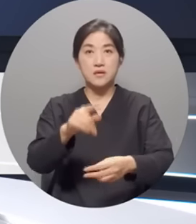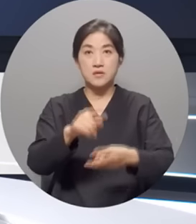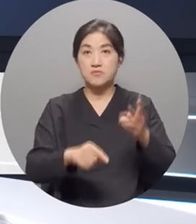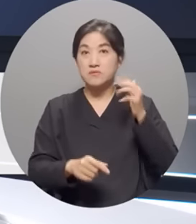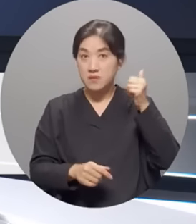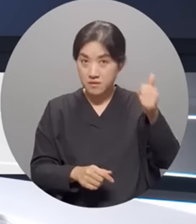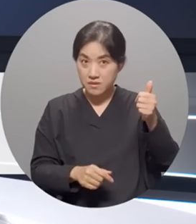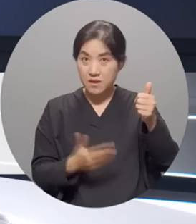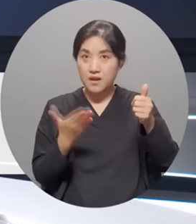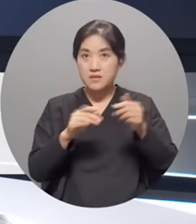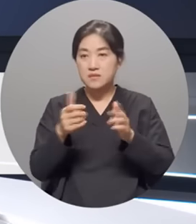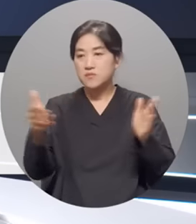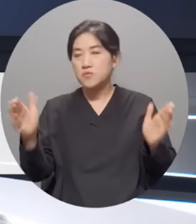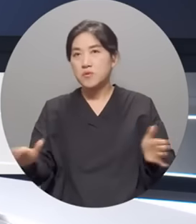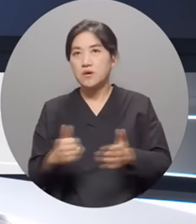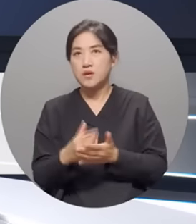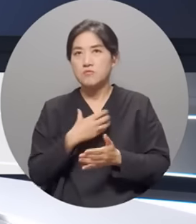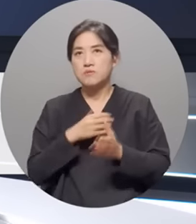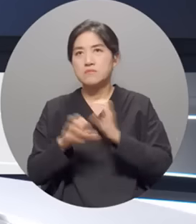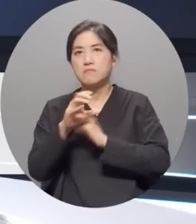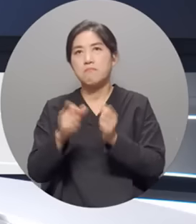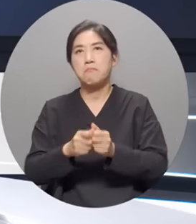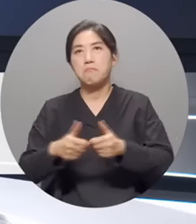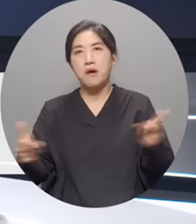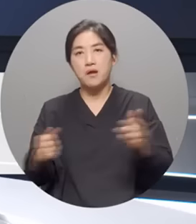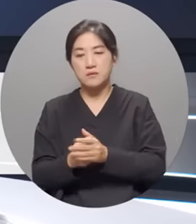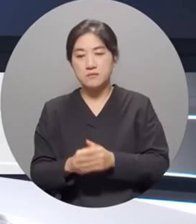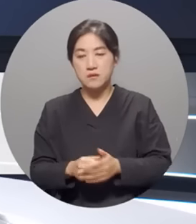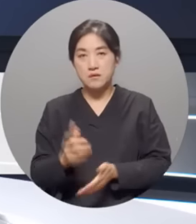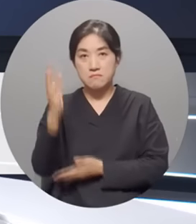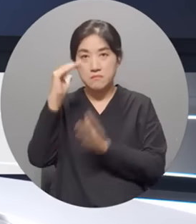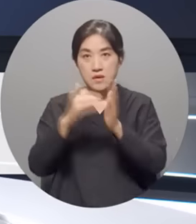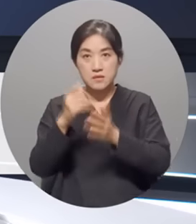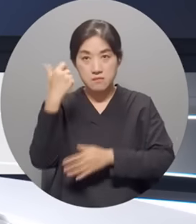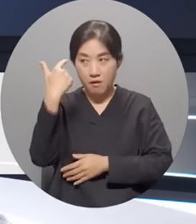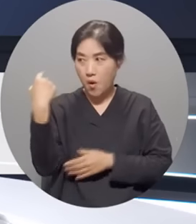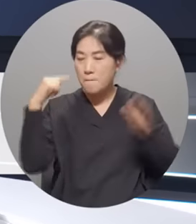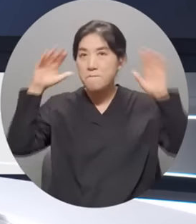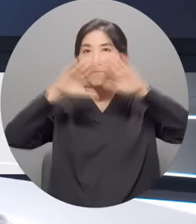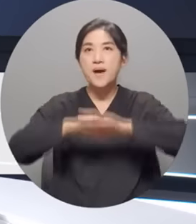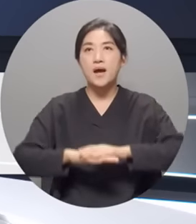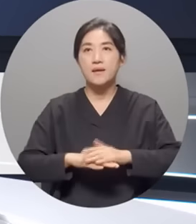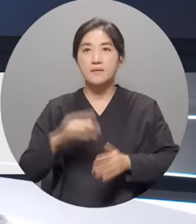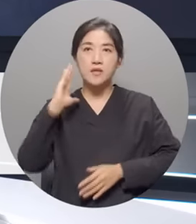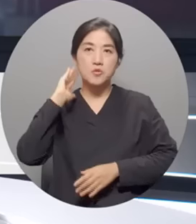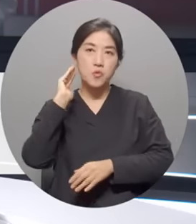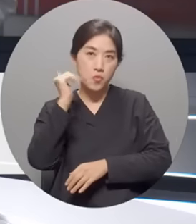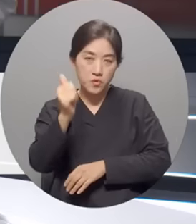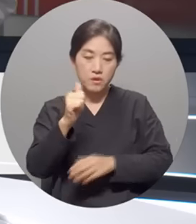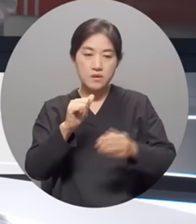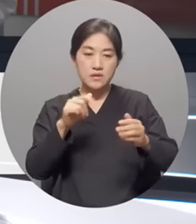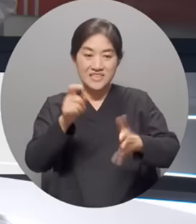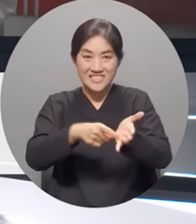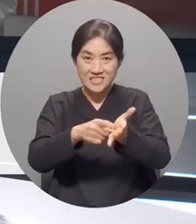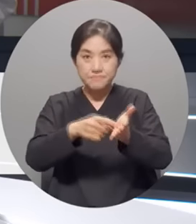대통령인데요. 하지만 그 사이 우려는 더 확산됐고 엿새 만인 어젯밤 대통령은 응급실 현장을